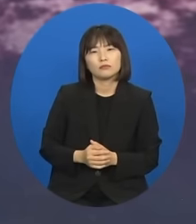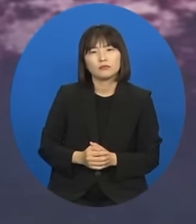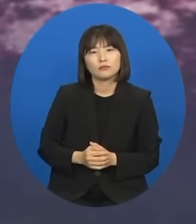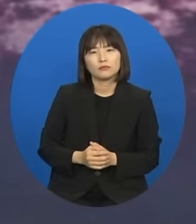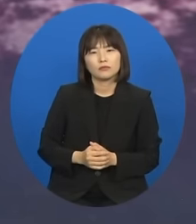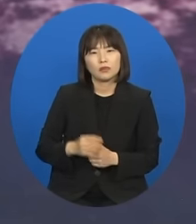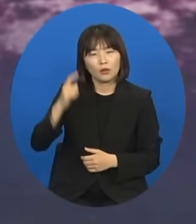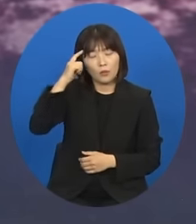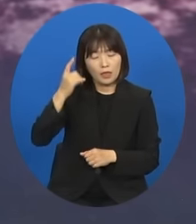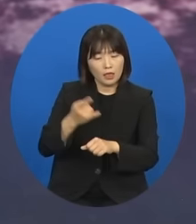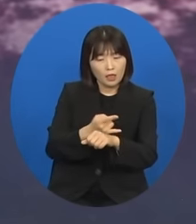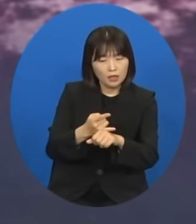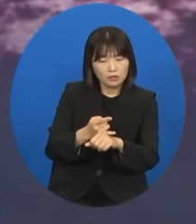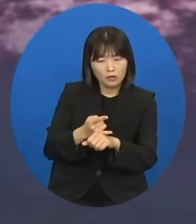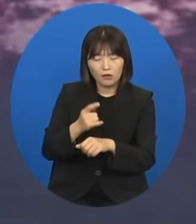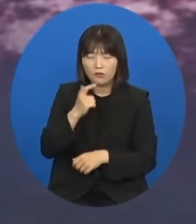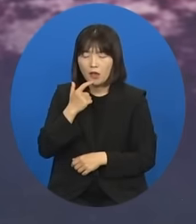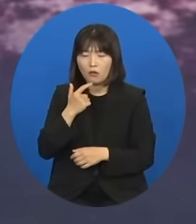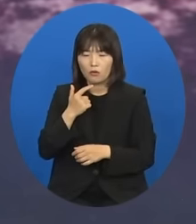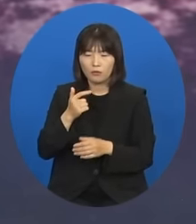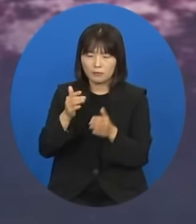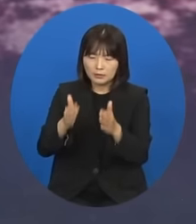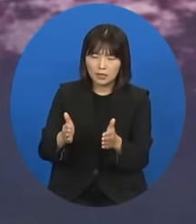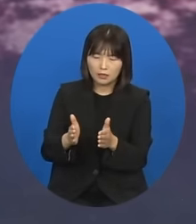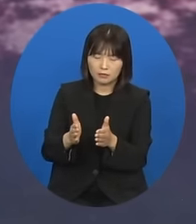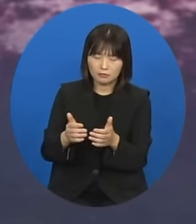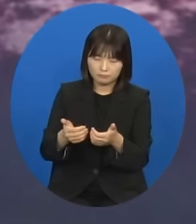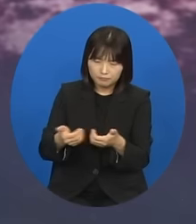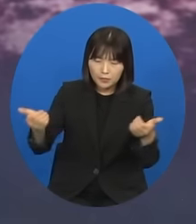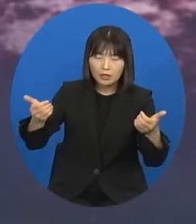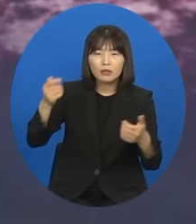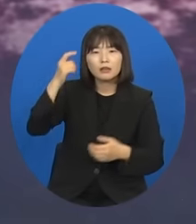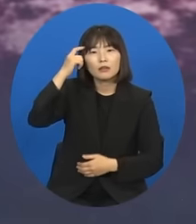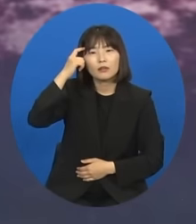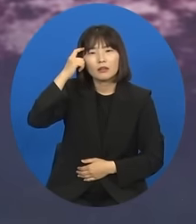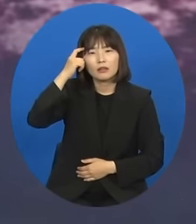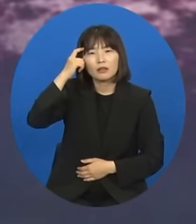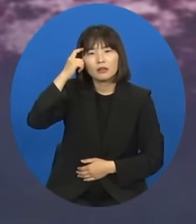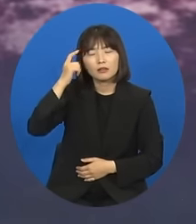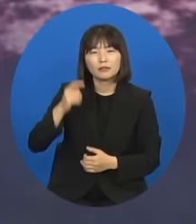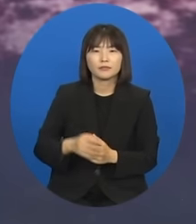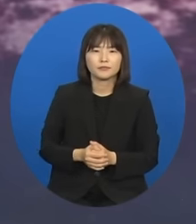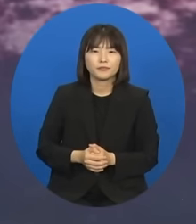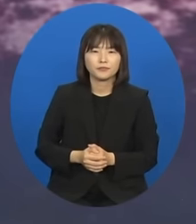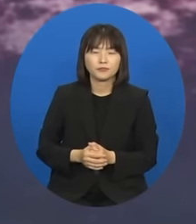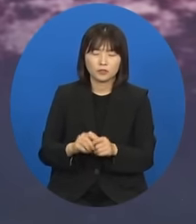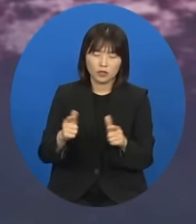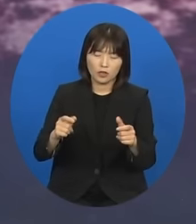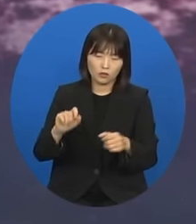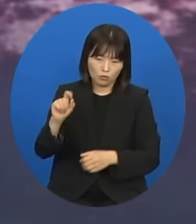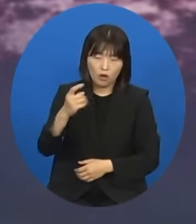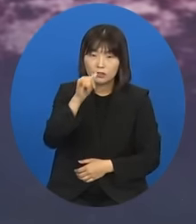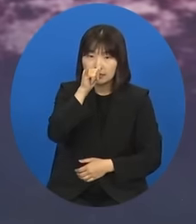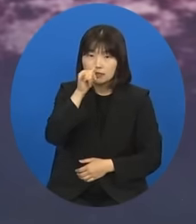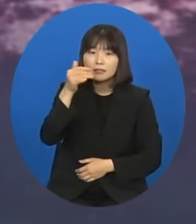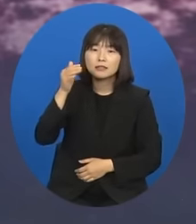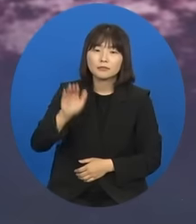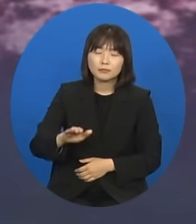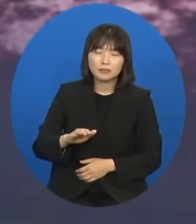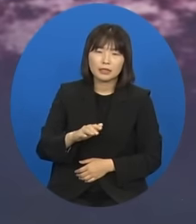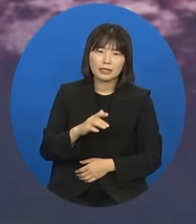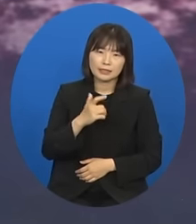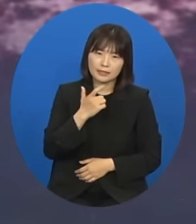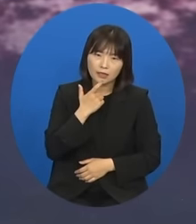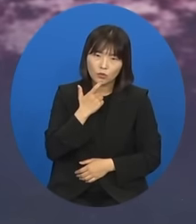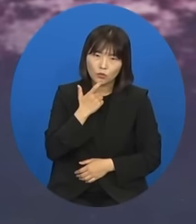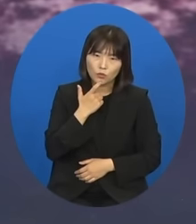왜 에와 야곱의 사이가 이렇게 멀어졌을까 뭐 여러 가지 원인을 얘기할 수 있겠지만 뭐 야곱이